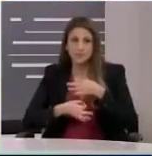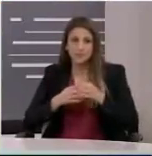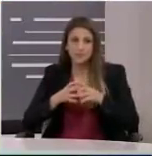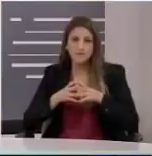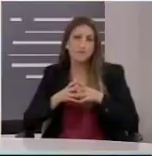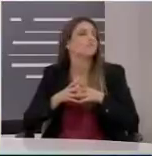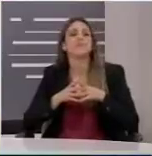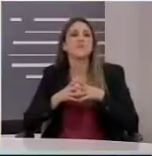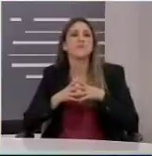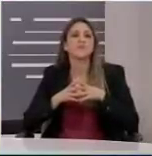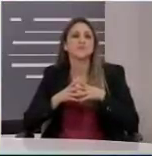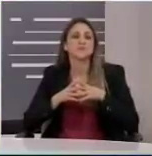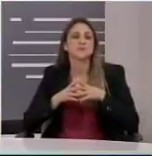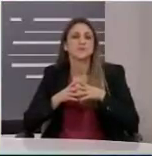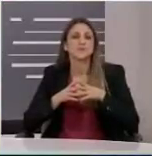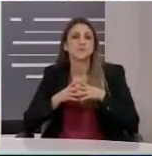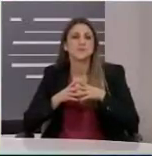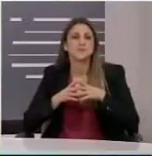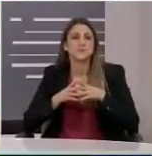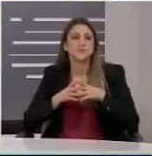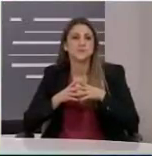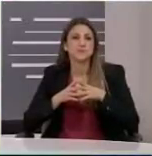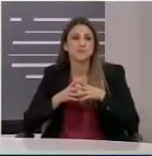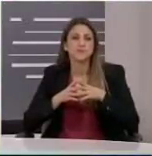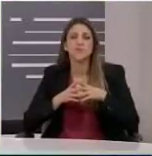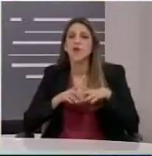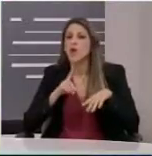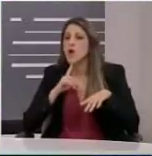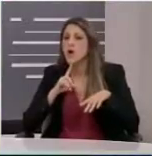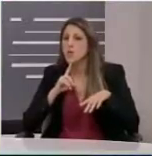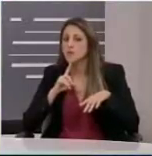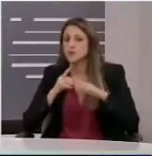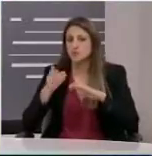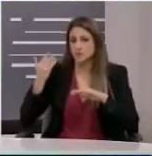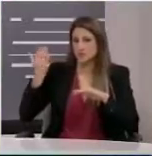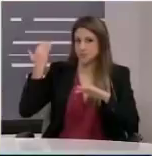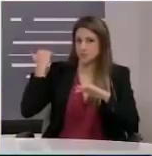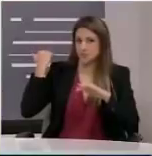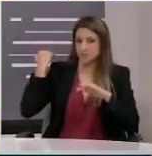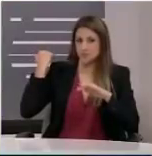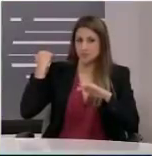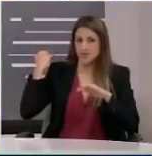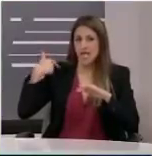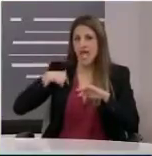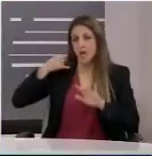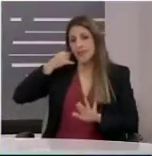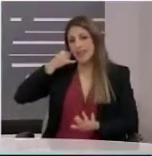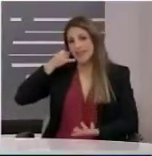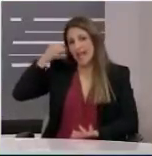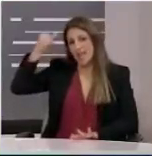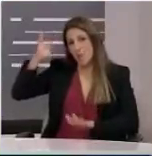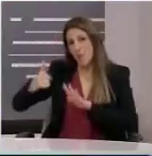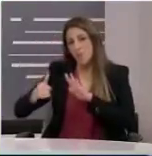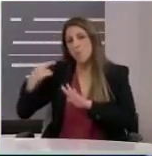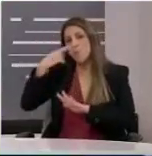ότι την ίδια ανεύθυνη στάση κρατήσατε και όταν είχα την τηλεφωνική επικοινωνία με τον